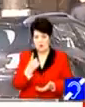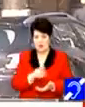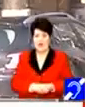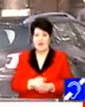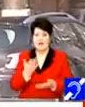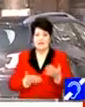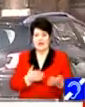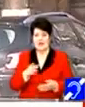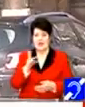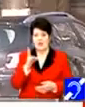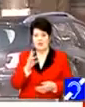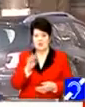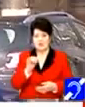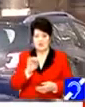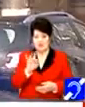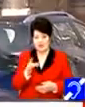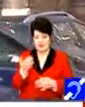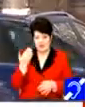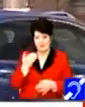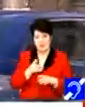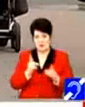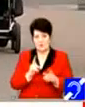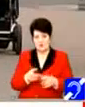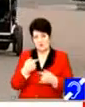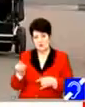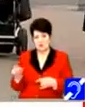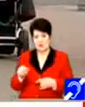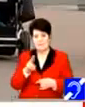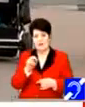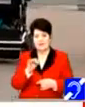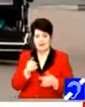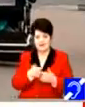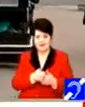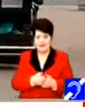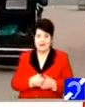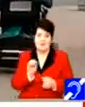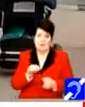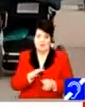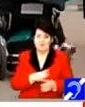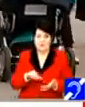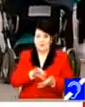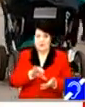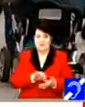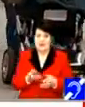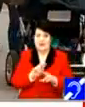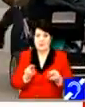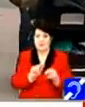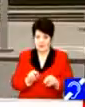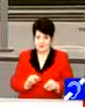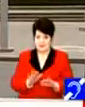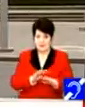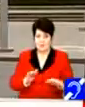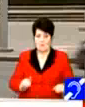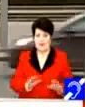soți, dacă notarului a fost comunicat anterior acordul celuilalt partener. Notarul poate stabili participarea la educația copiilor, plata